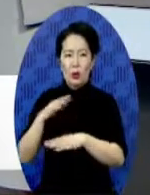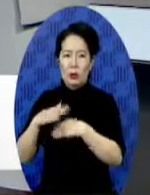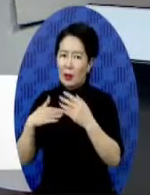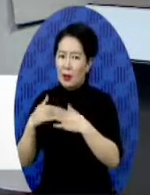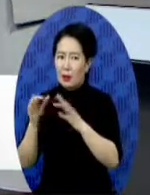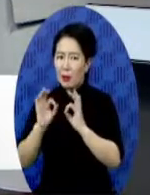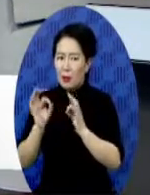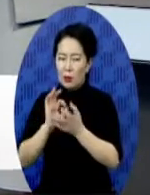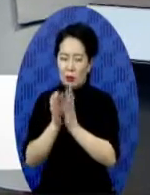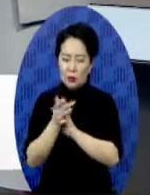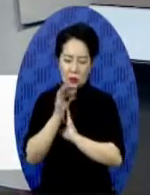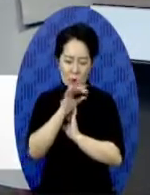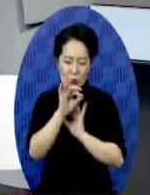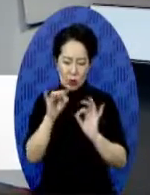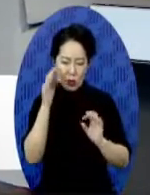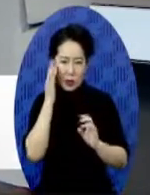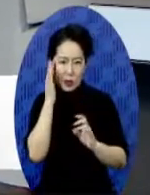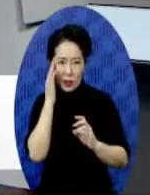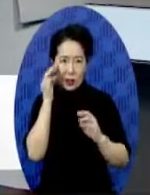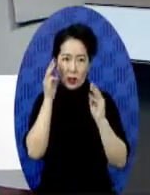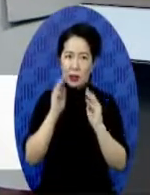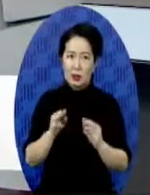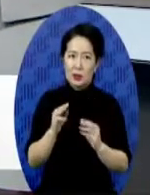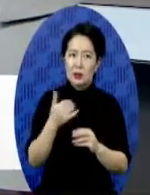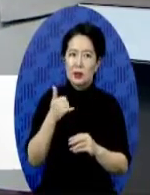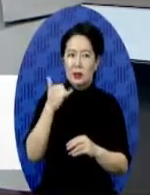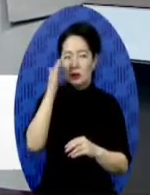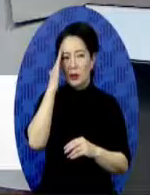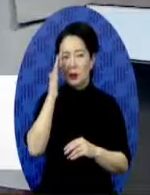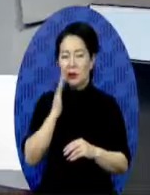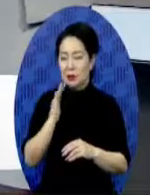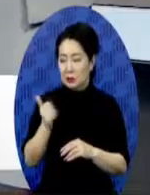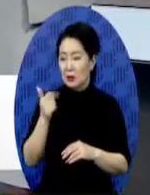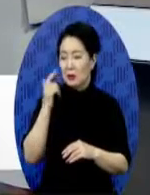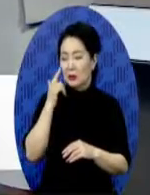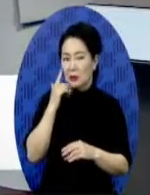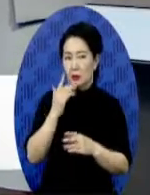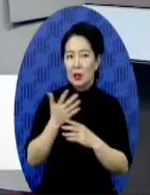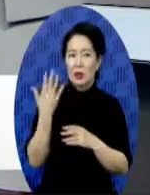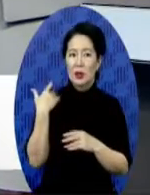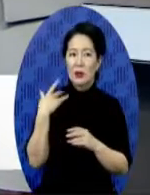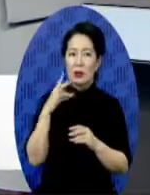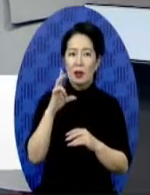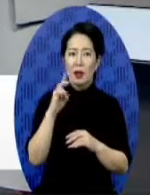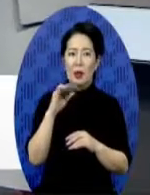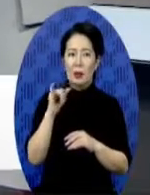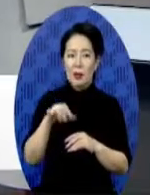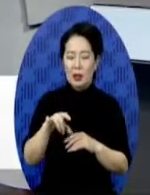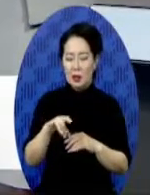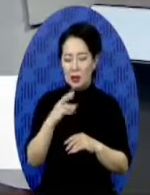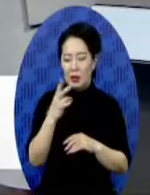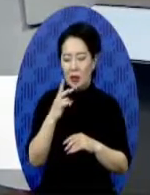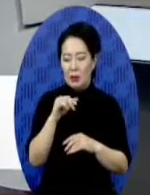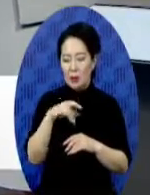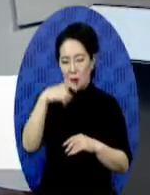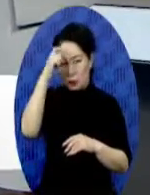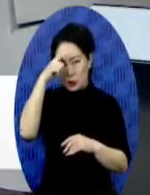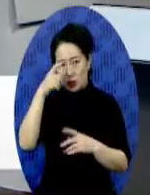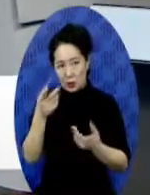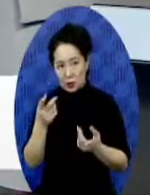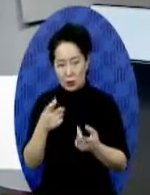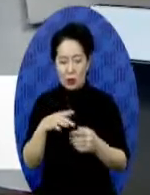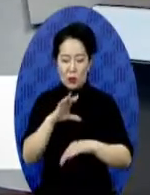гэсэн энийг бол өөр хэлбэрээр шийдсэн манай эцэг эхчүүд үзэгчд мэдж байгаа. Намар бол түрээслэх эсвэл яг сурах орчныг